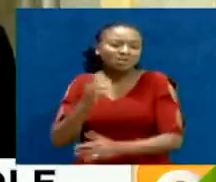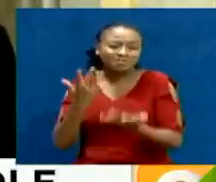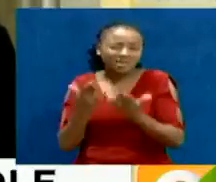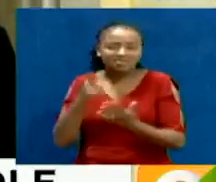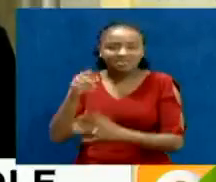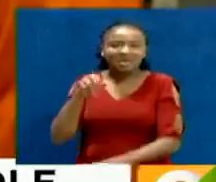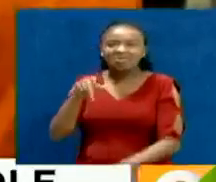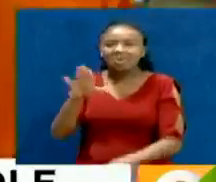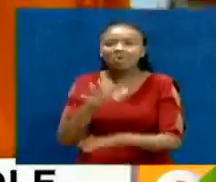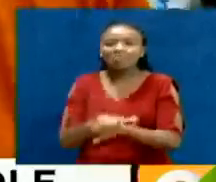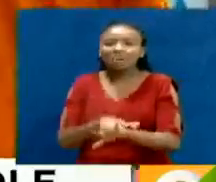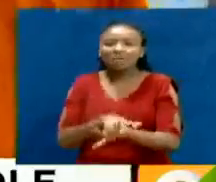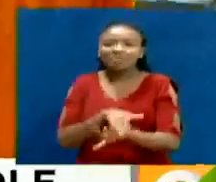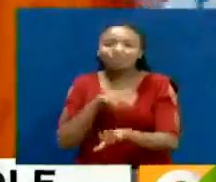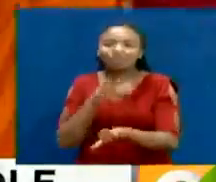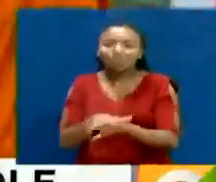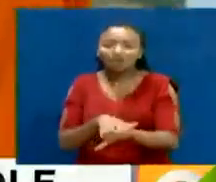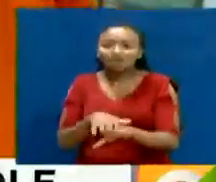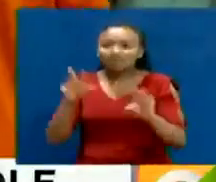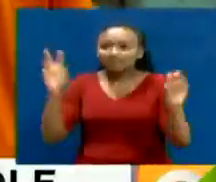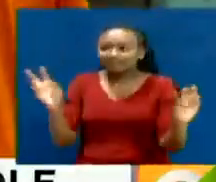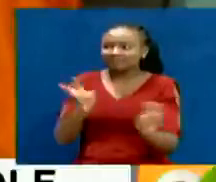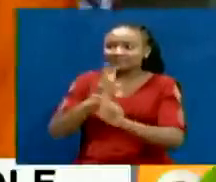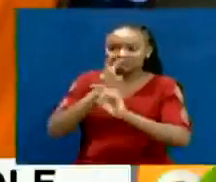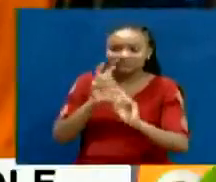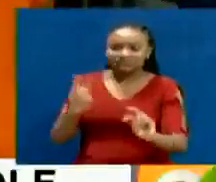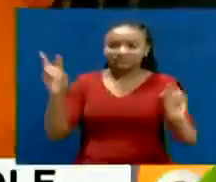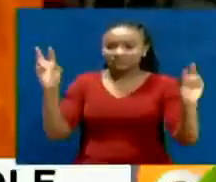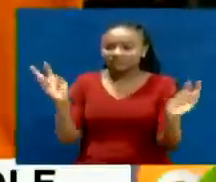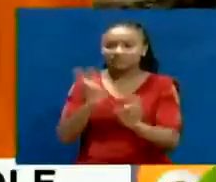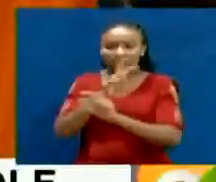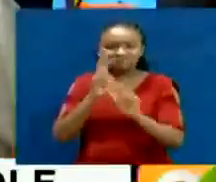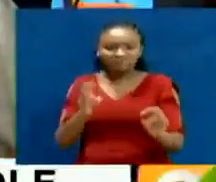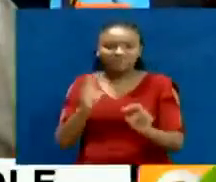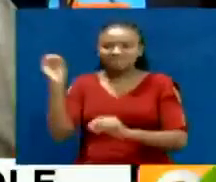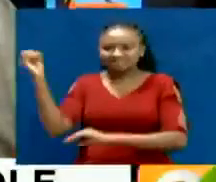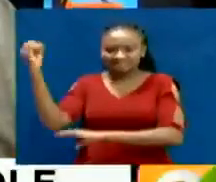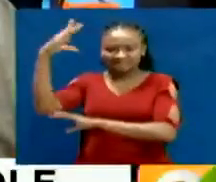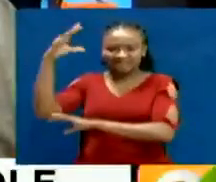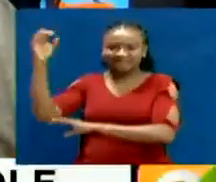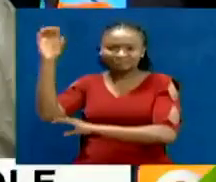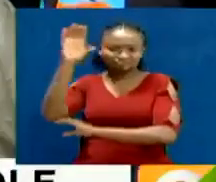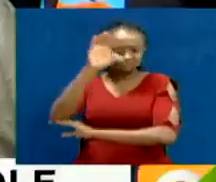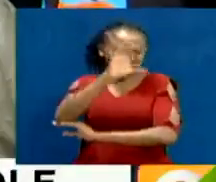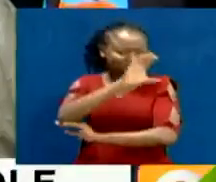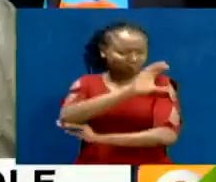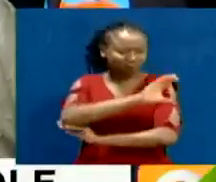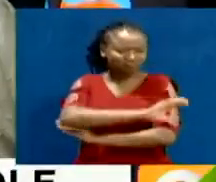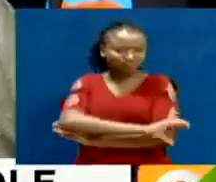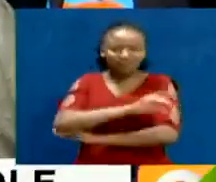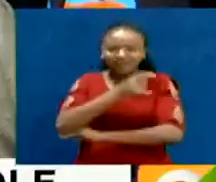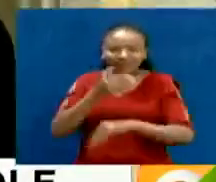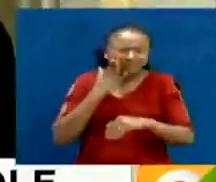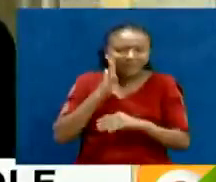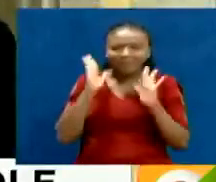bado anatembea pole pole. Shughuli za kumtafuta zikaanza. Giza nalo lilikuwa linabisha hodi na kuzidisha wasiwasi kwa